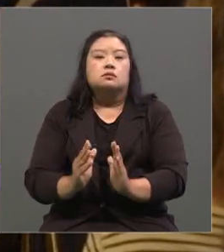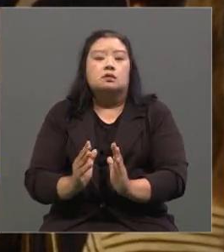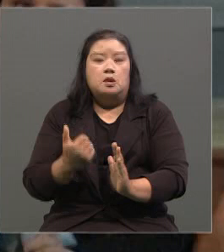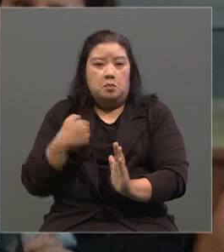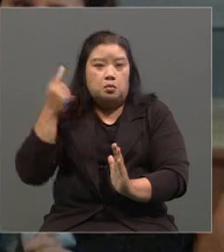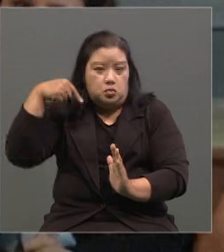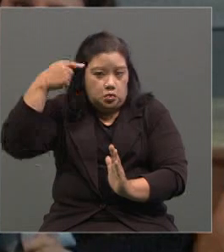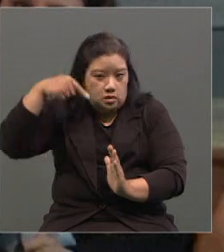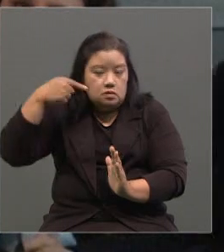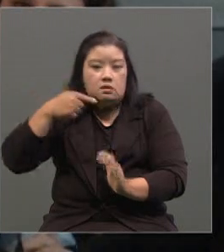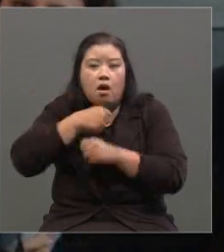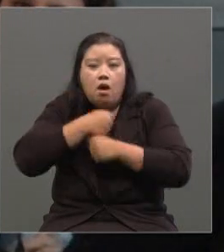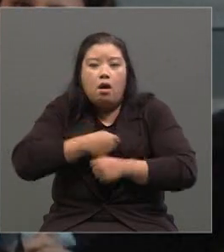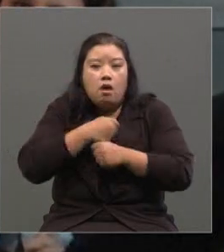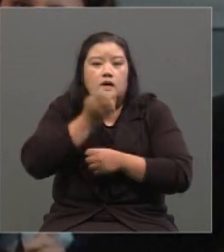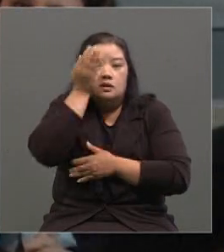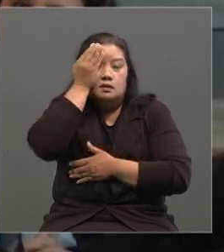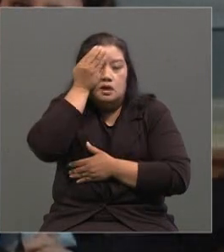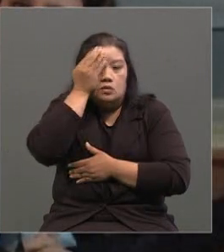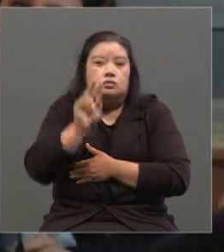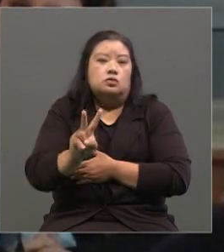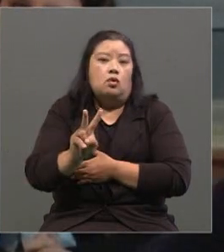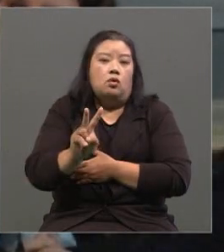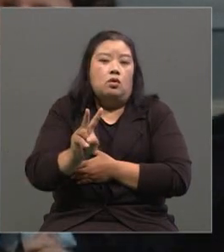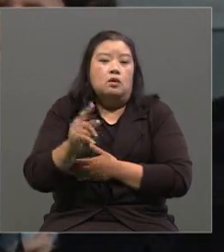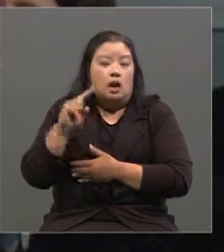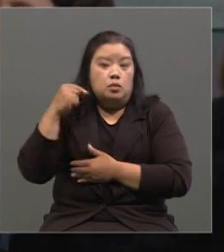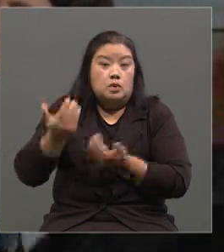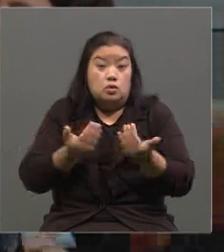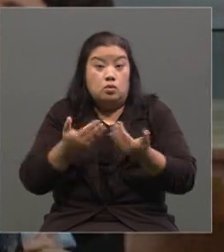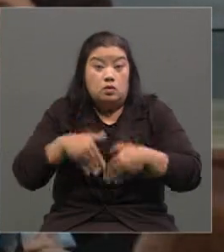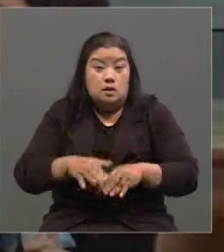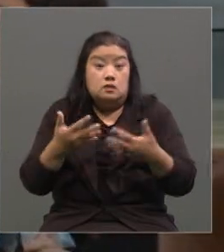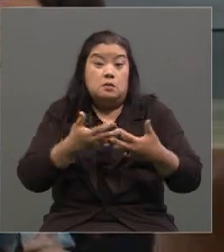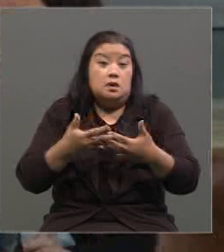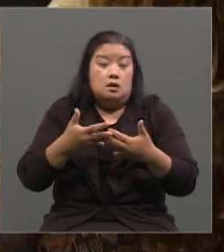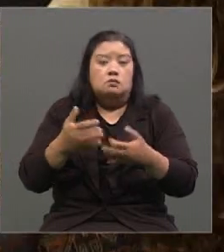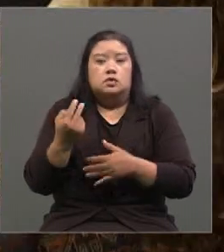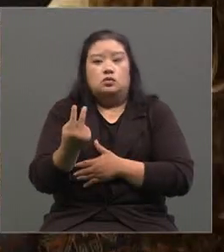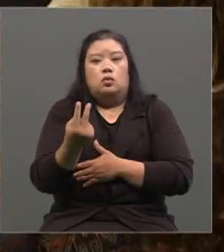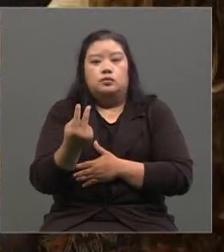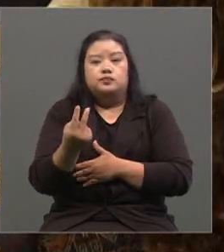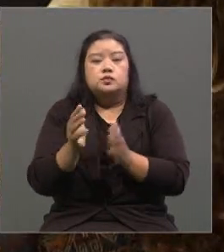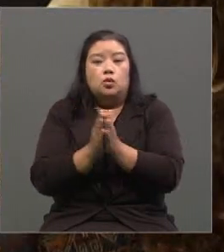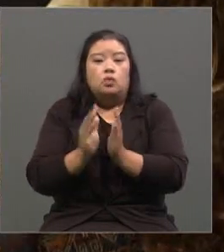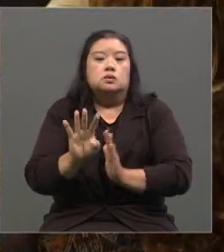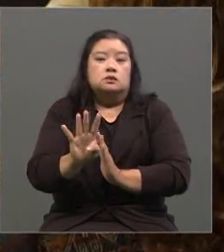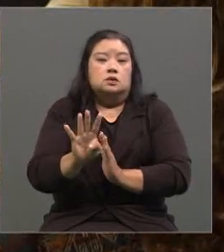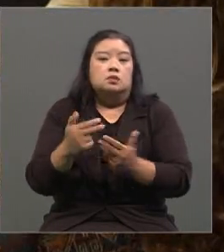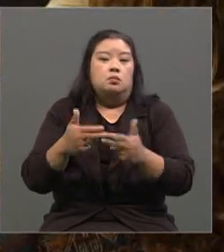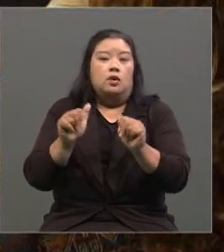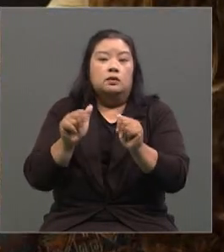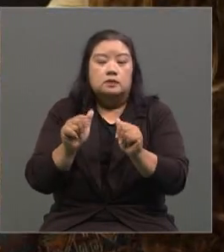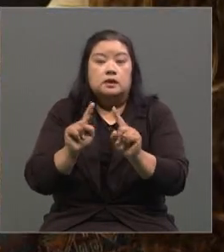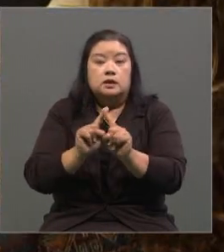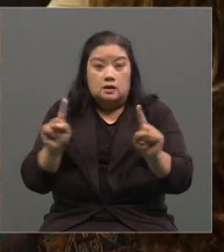ว่าก็เป็นหญิงชาวเอ่อหญิงชราชาวอิสราเอลเนี่ย 2คนและเป็น 2แม่ลูกชาวอเมริกันเชื้อใ่อิสราเอลอีก 2คนนะครับอย่างไรก็ตามนะ